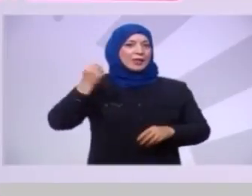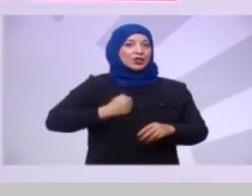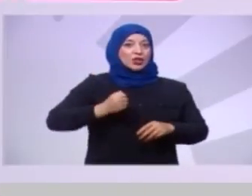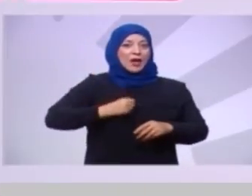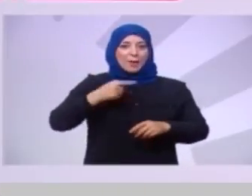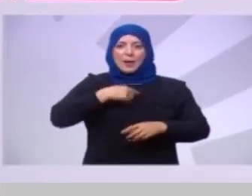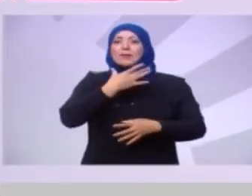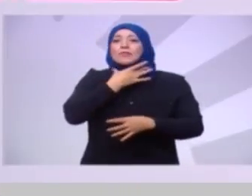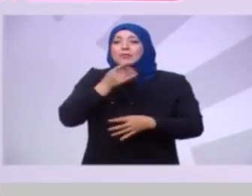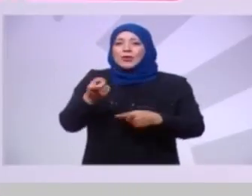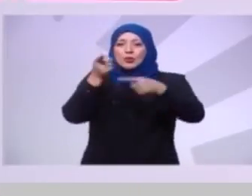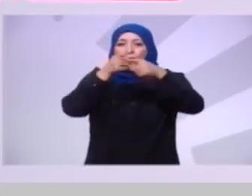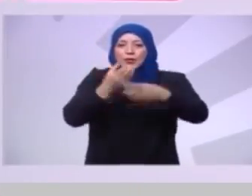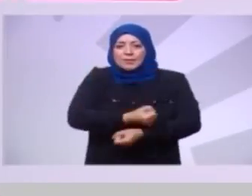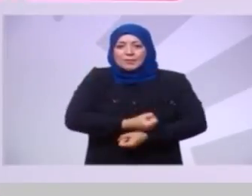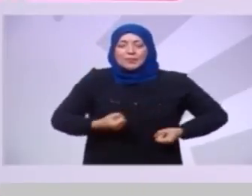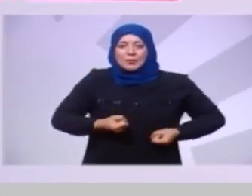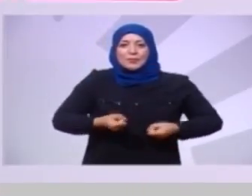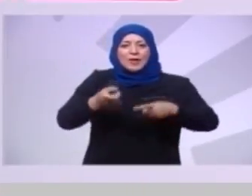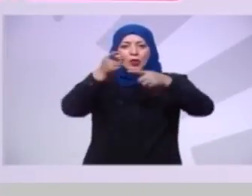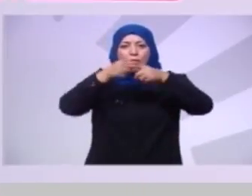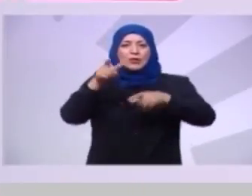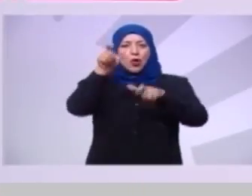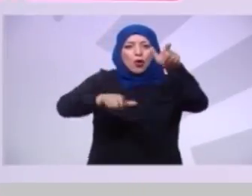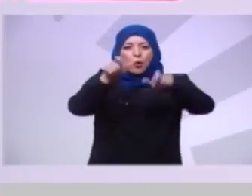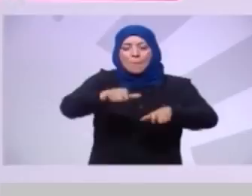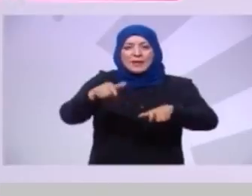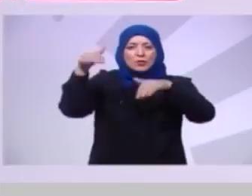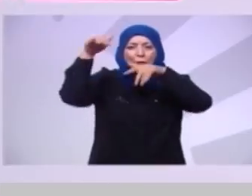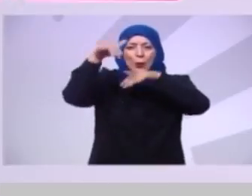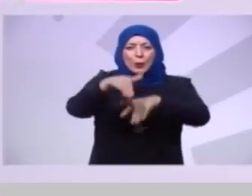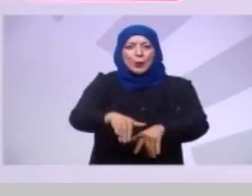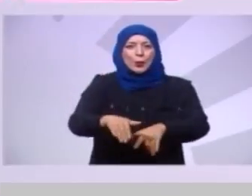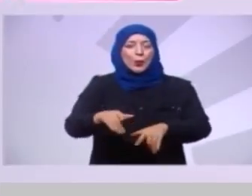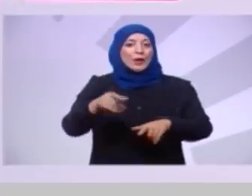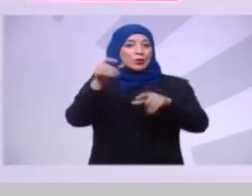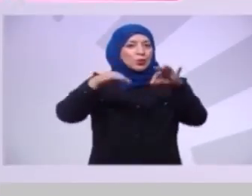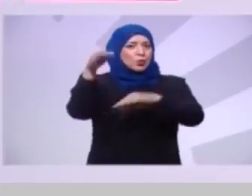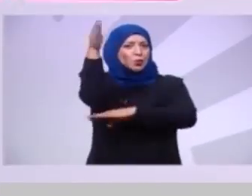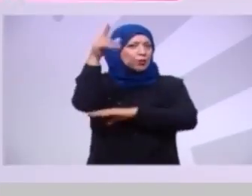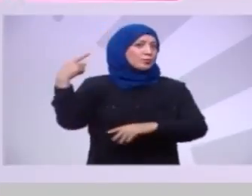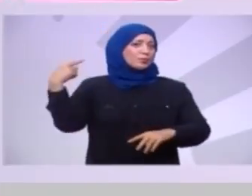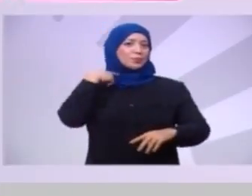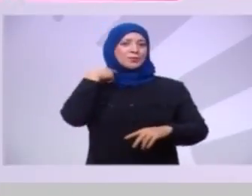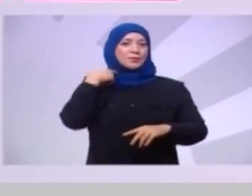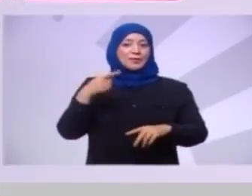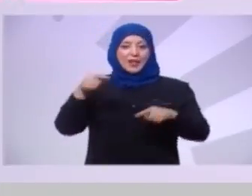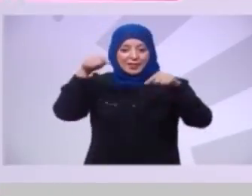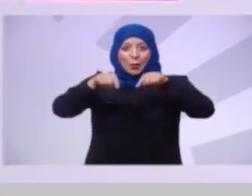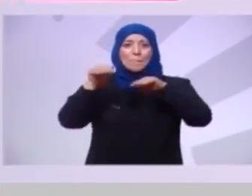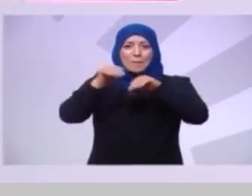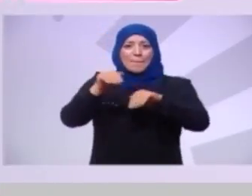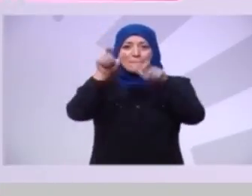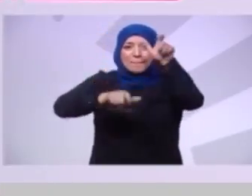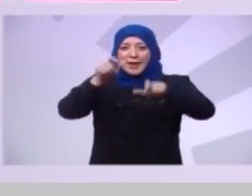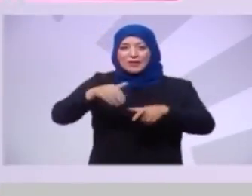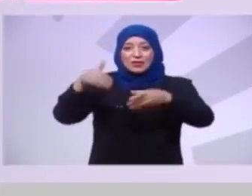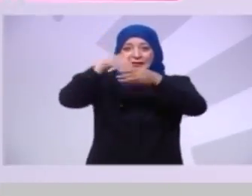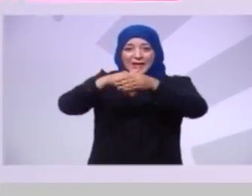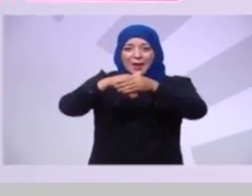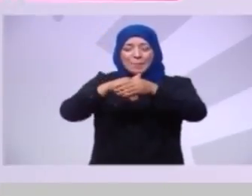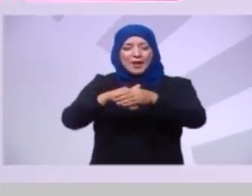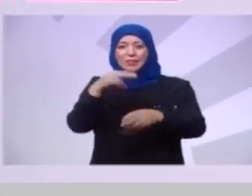قرون او ماردونا ضيعونا صغارنا بلادنا يزيدوا والحكم